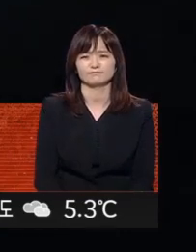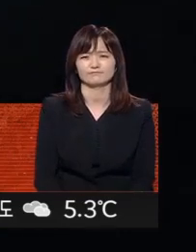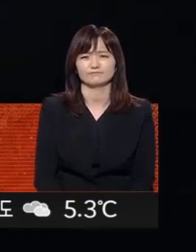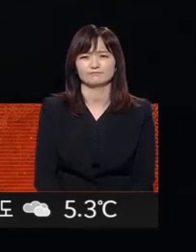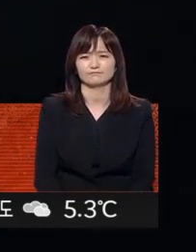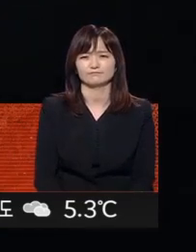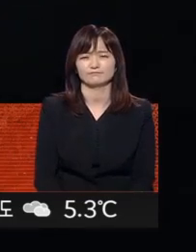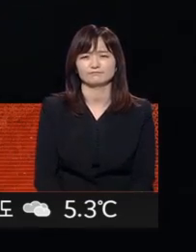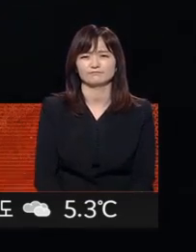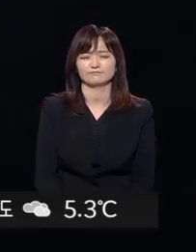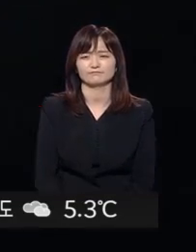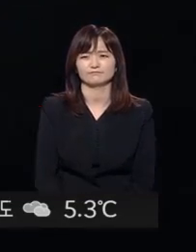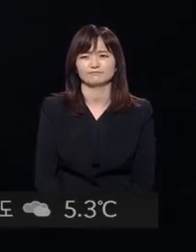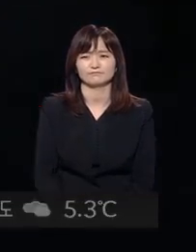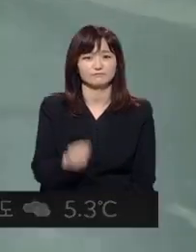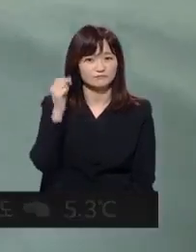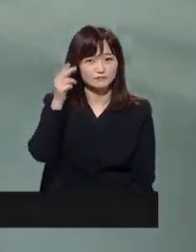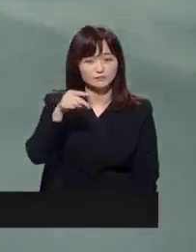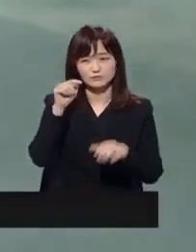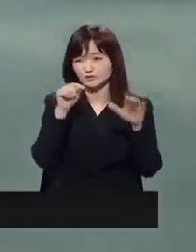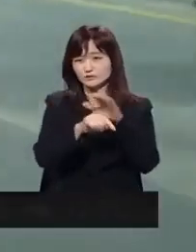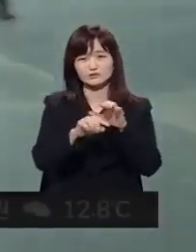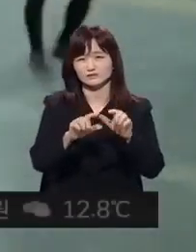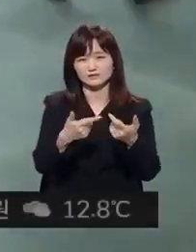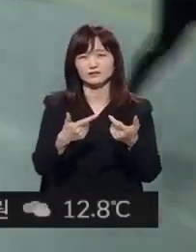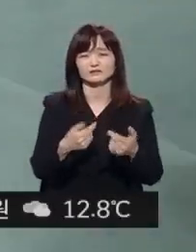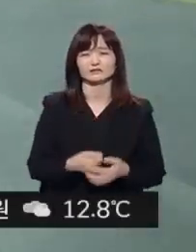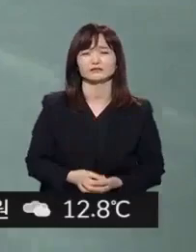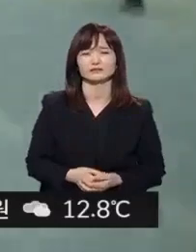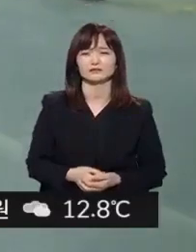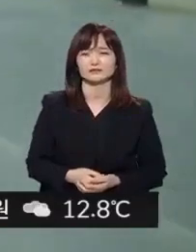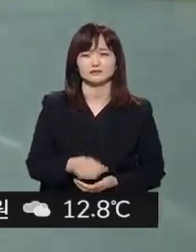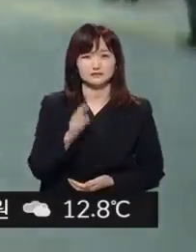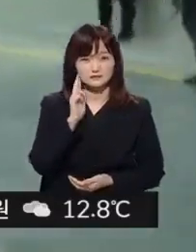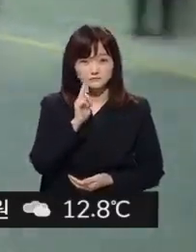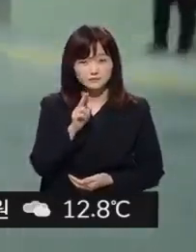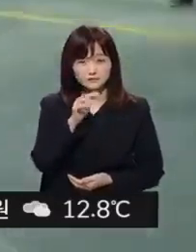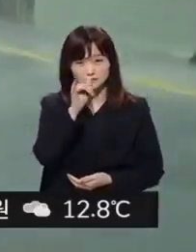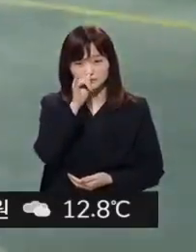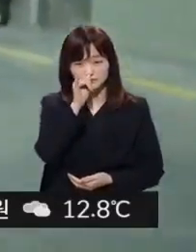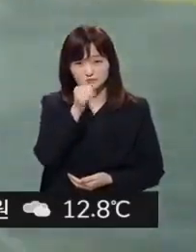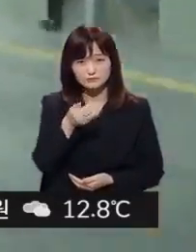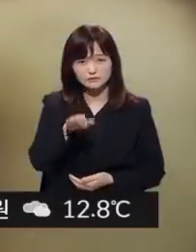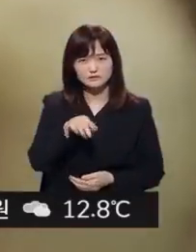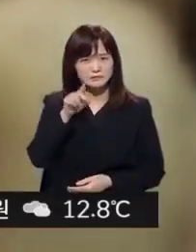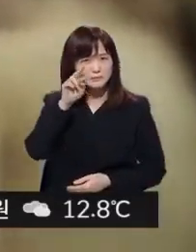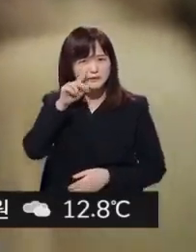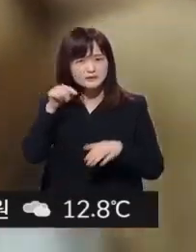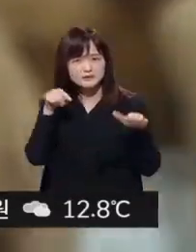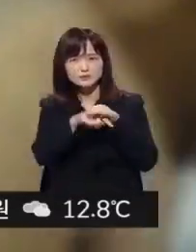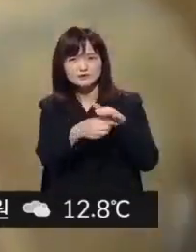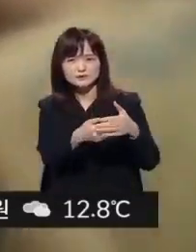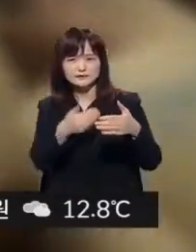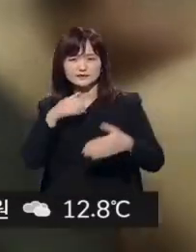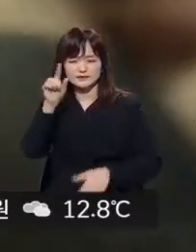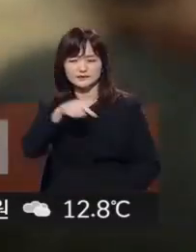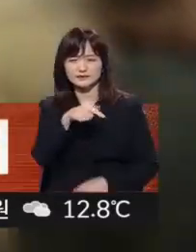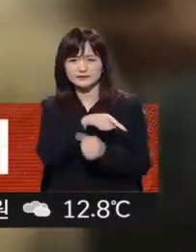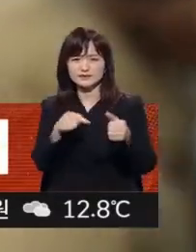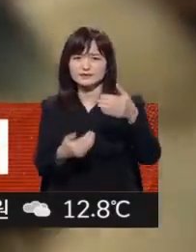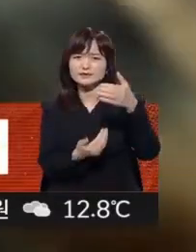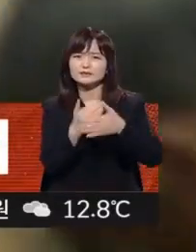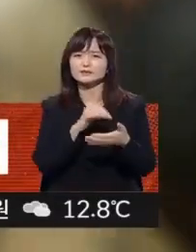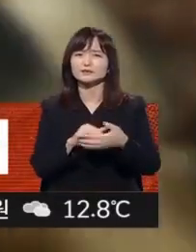근데 뭐 호텔 간 건 아니잖아요. 그렇죠. 너무한 거 아닌가 싶지만 이런 비상 조치 취하기 전에 하루에 살인 사건이